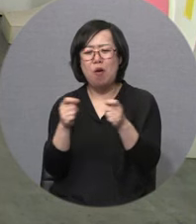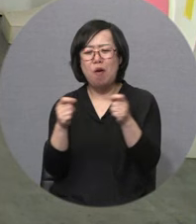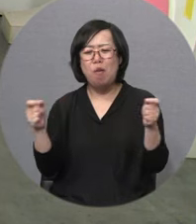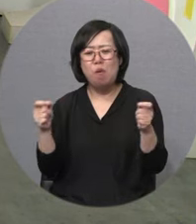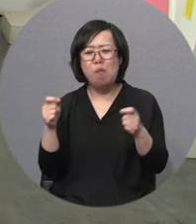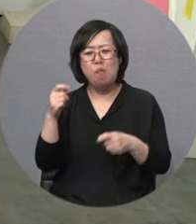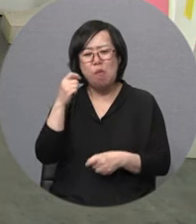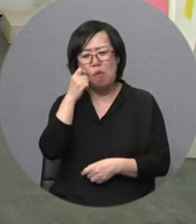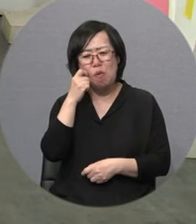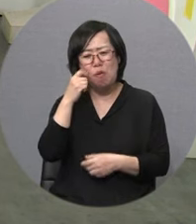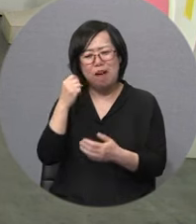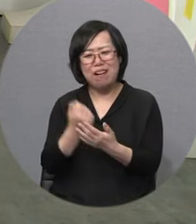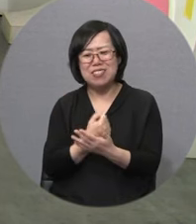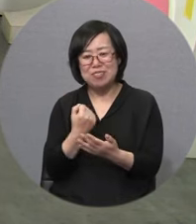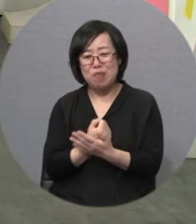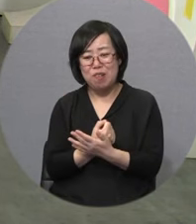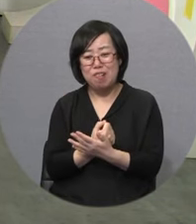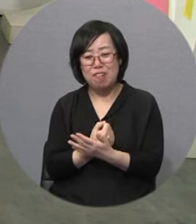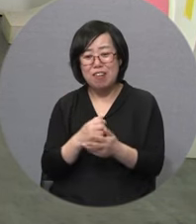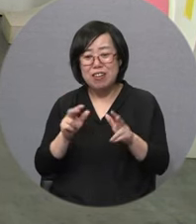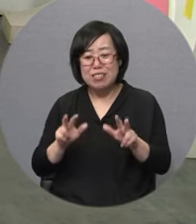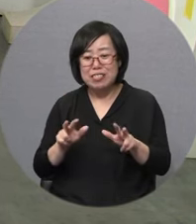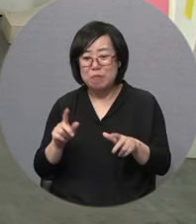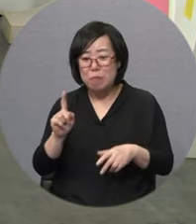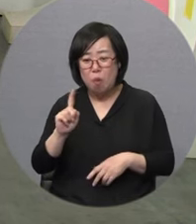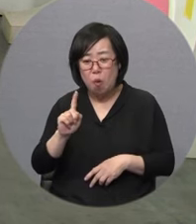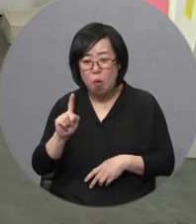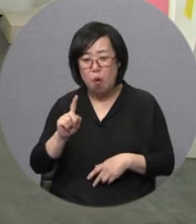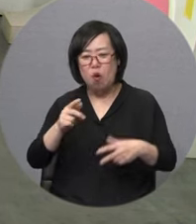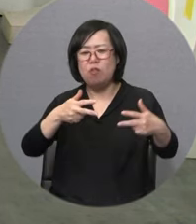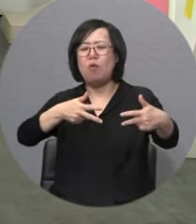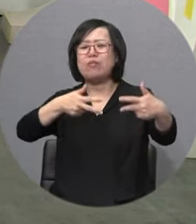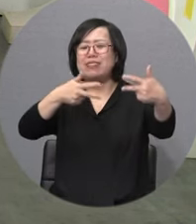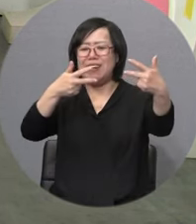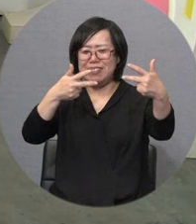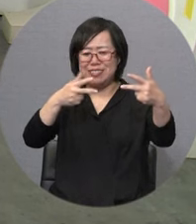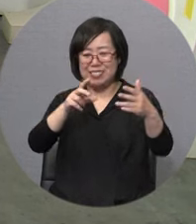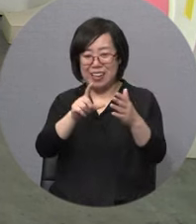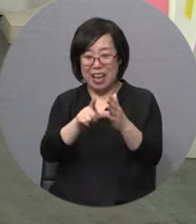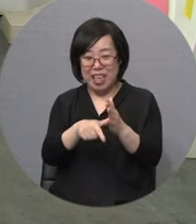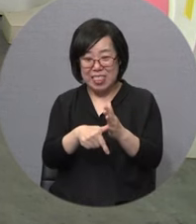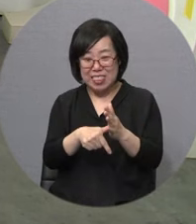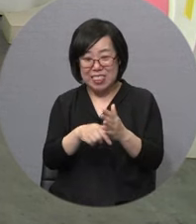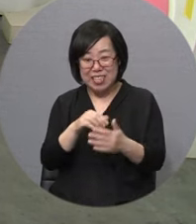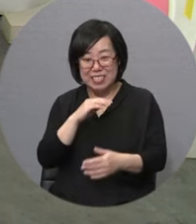지금 영상 통화가 준비해 놓으신 아까부터 계속 말씀드렸던